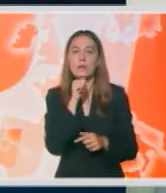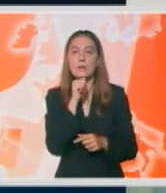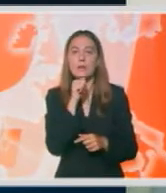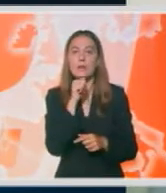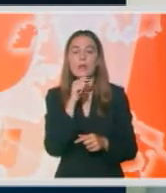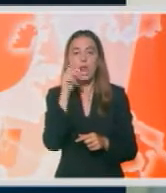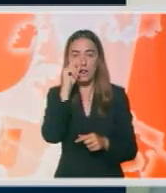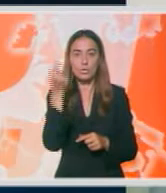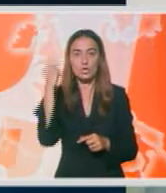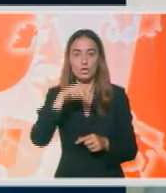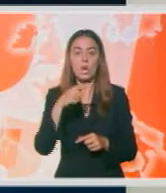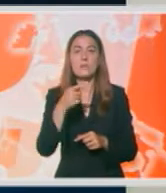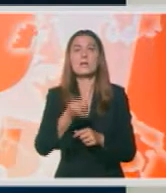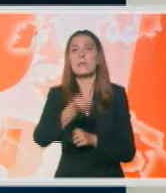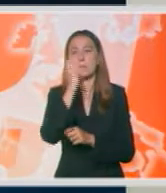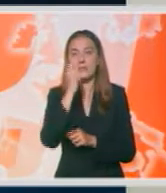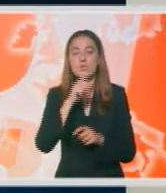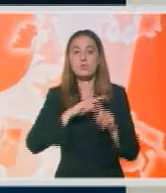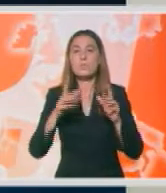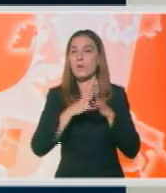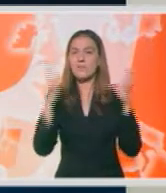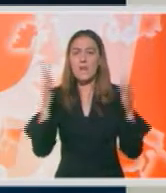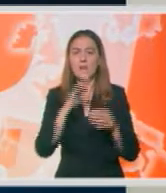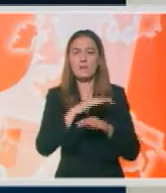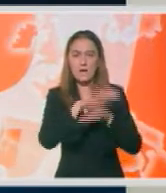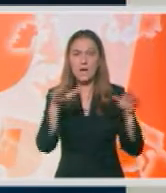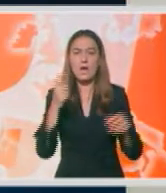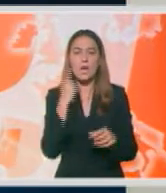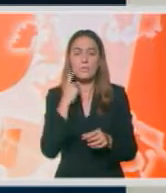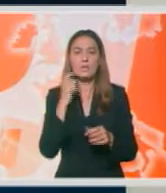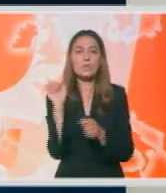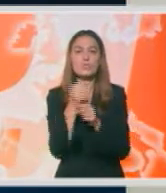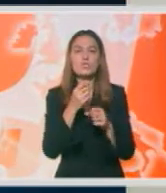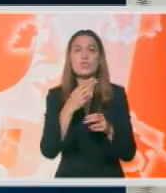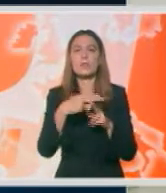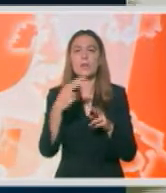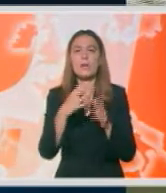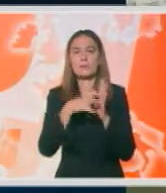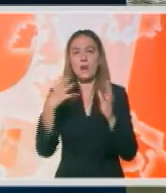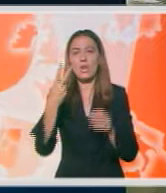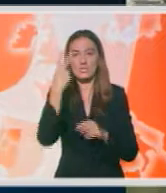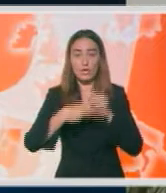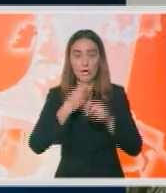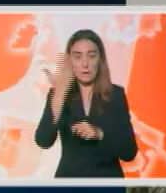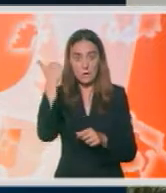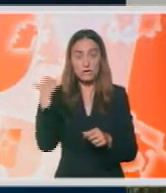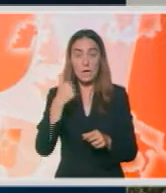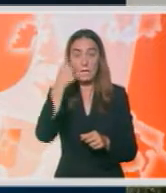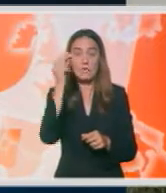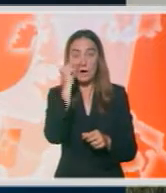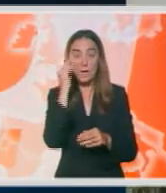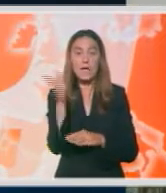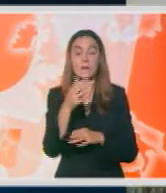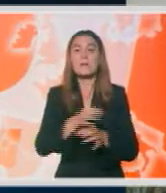i ljudi tu dolaze da pecaju. Zbog velike količine otpada čišćenje je trajalo 2 godine, a prošle godine 1. maja ribnjak